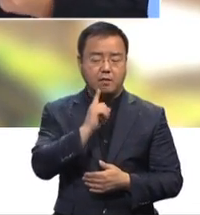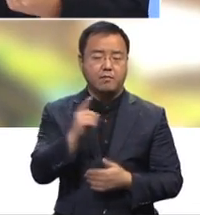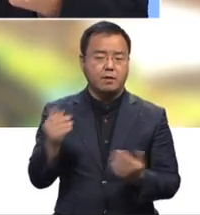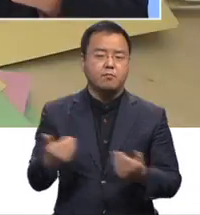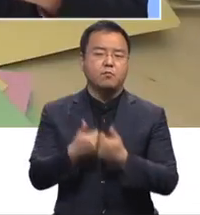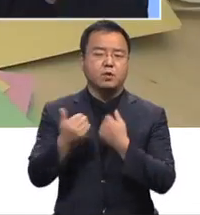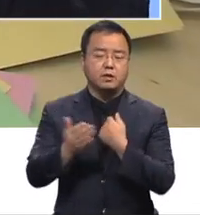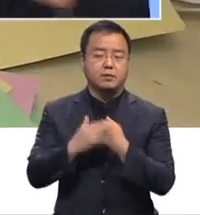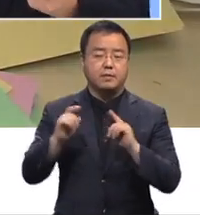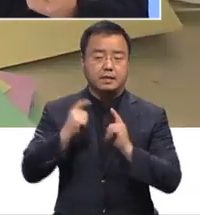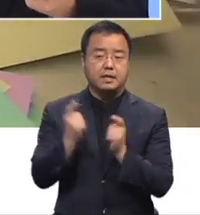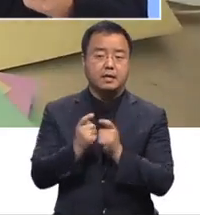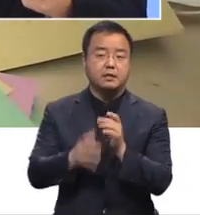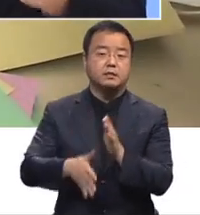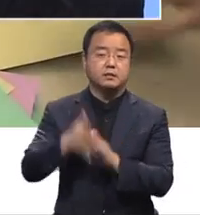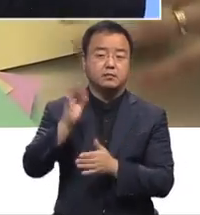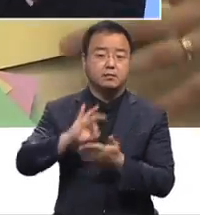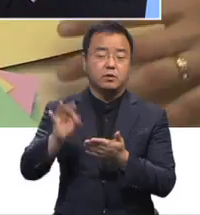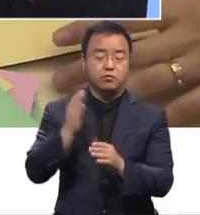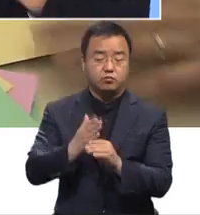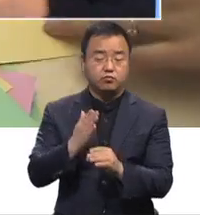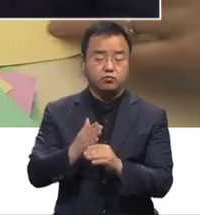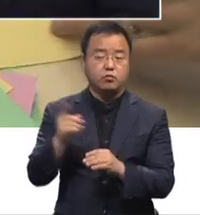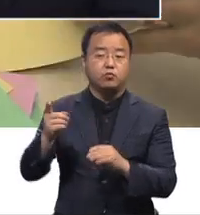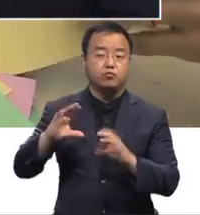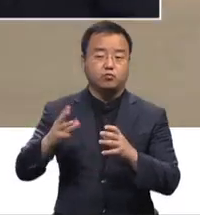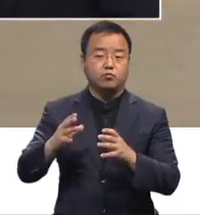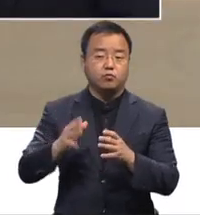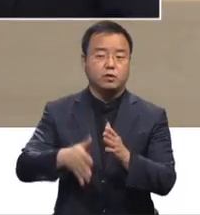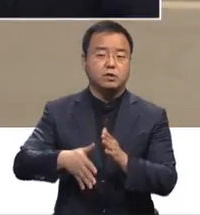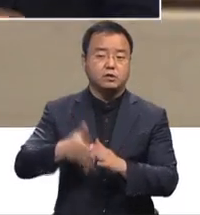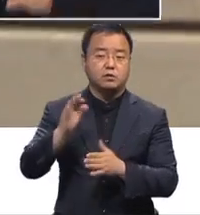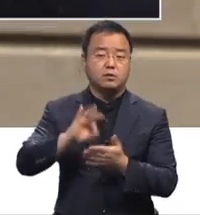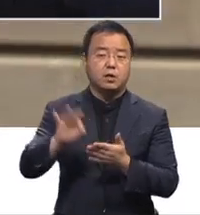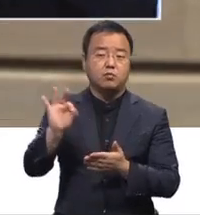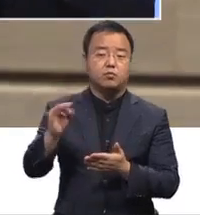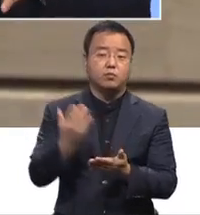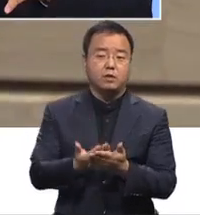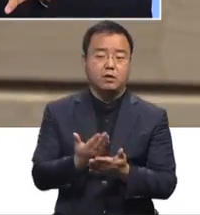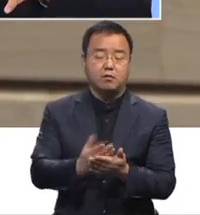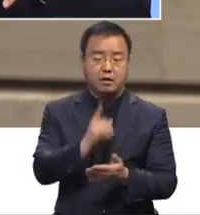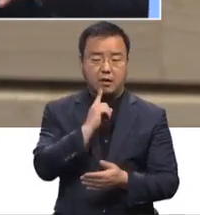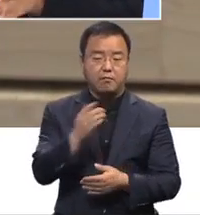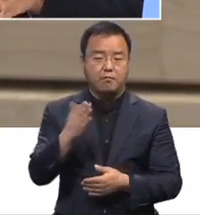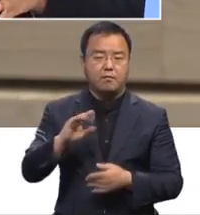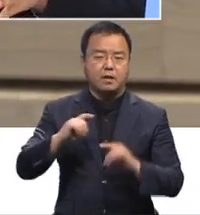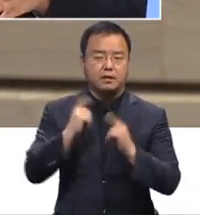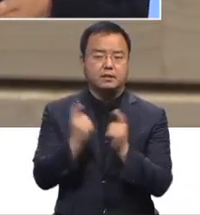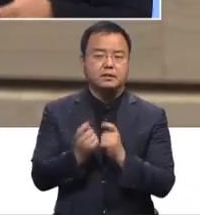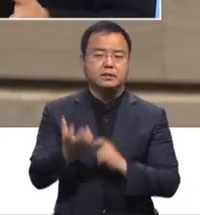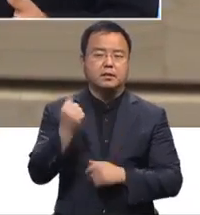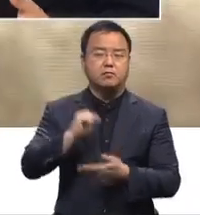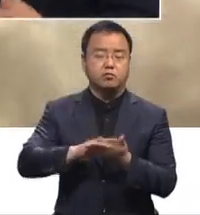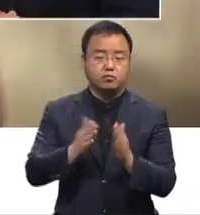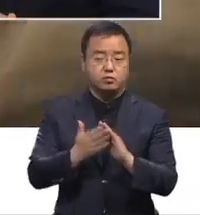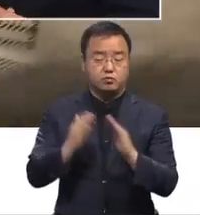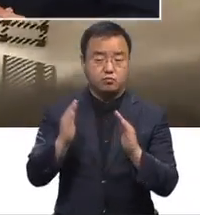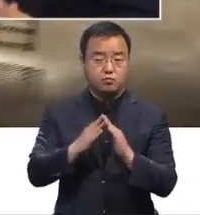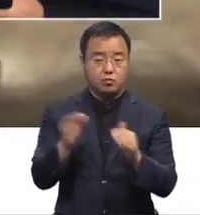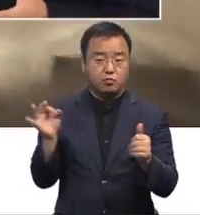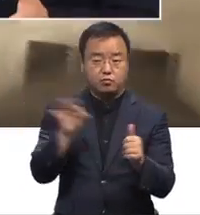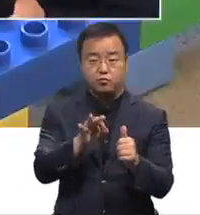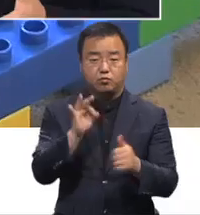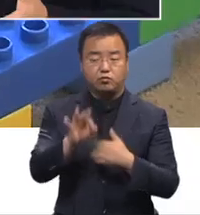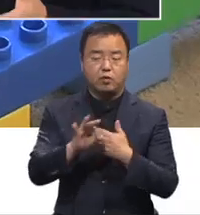국가가 시설 사용료 명목으로 돈을 달라 이렇게 주장하고 있는 겁니다 그런데 시 사립 유치원이 학교 잖아요 4 돈을 주게 되면